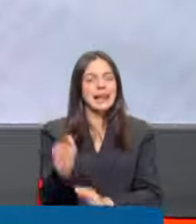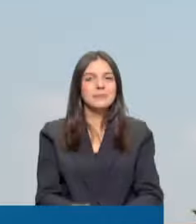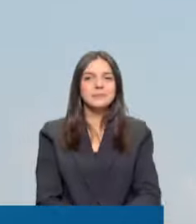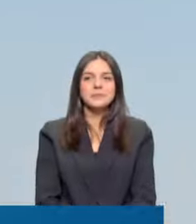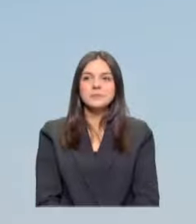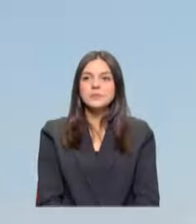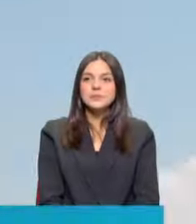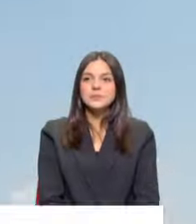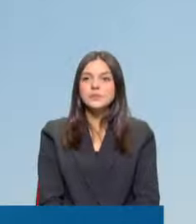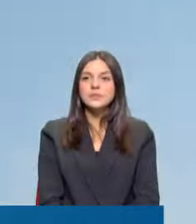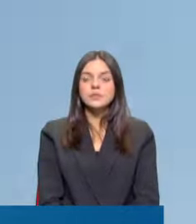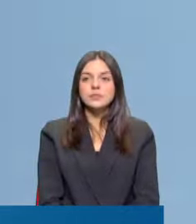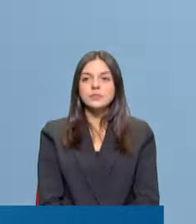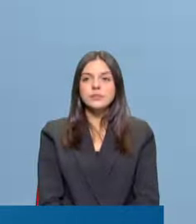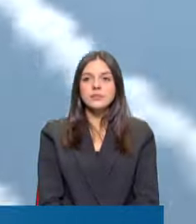gidelim.